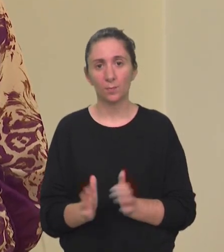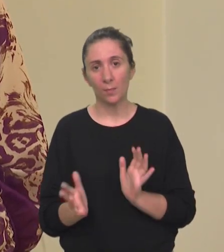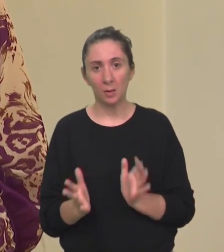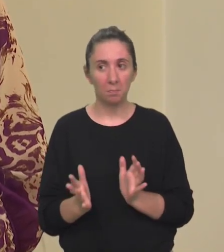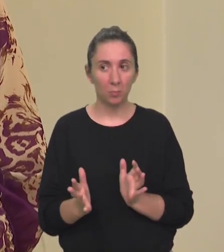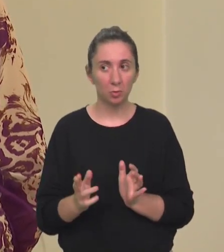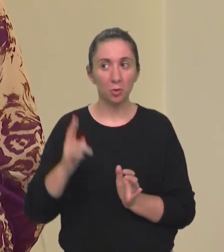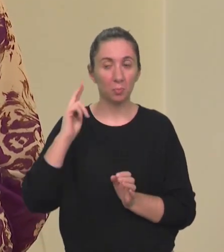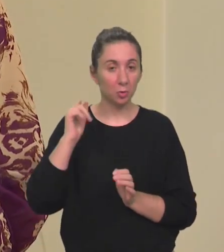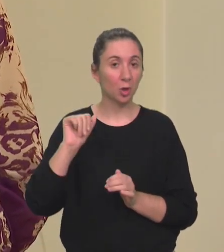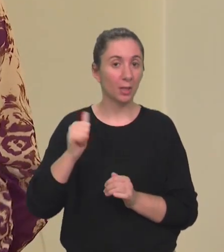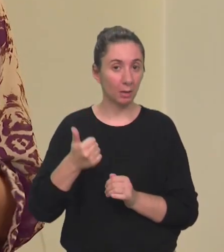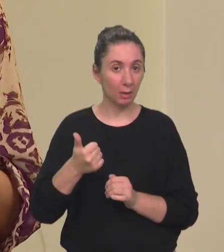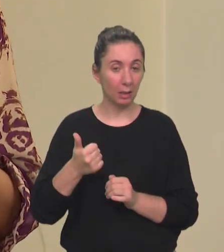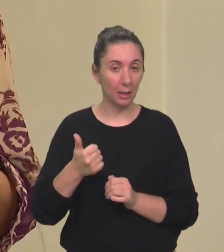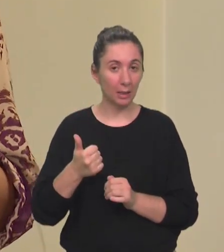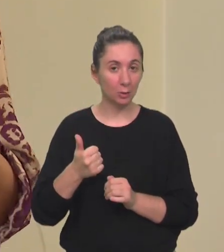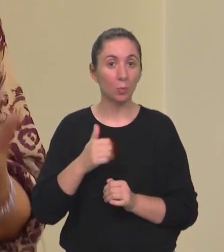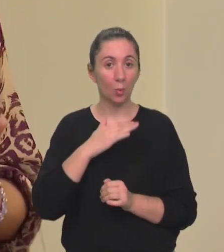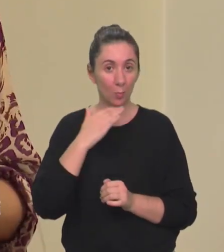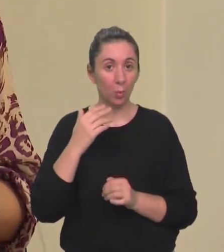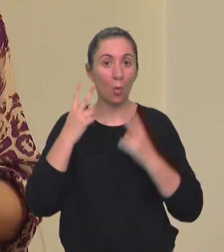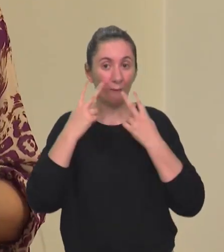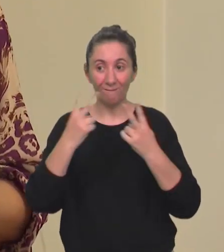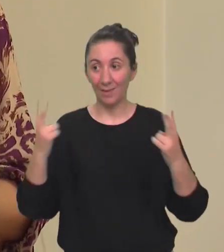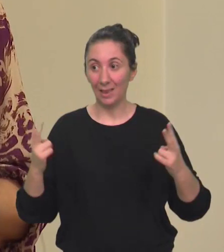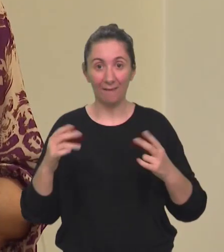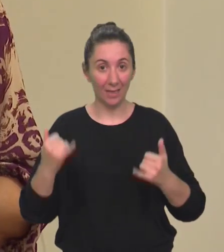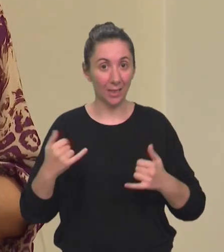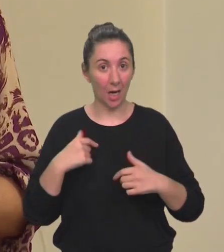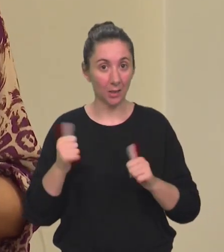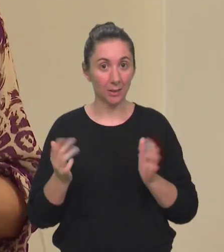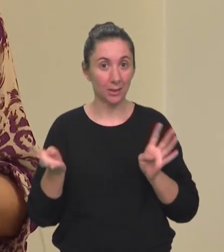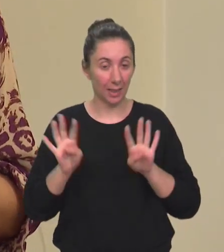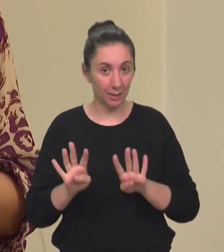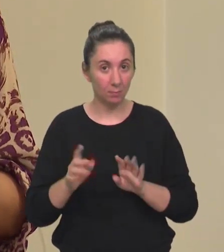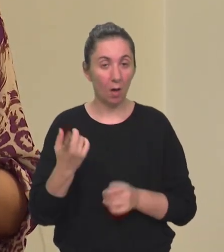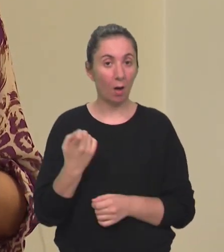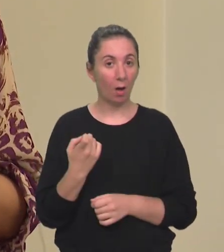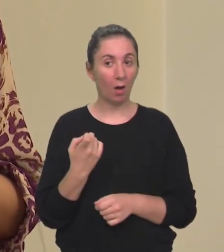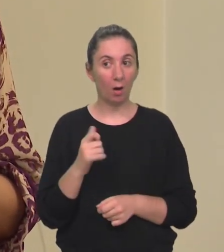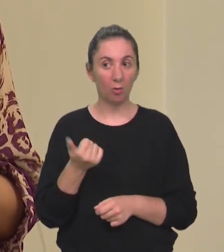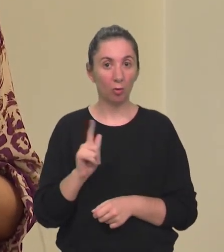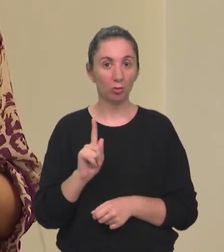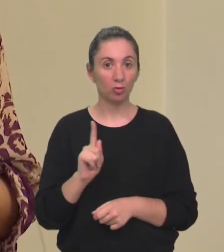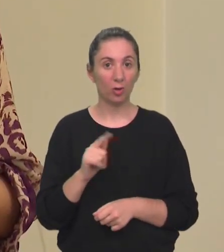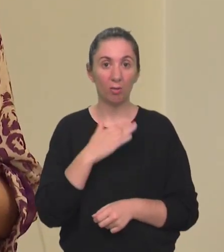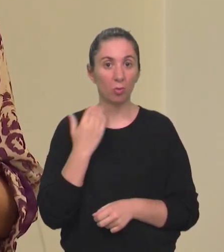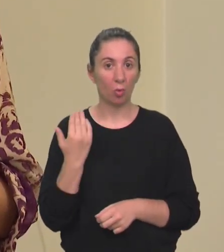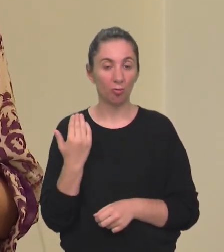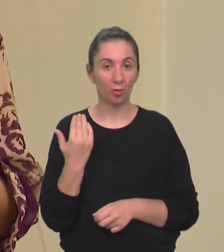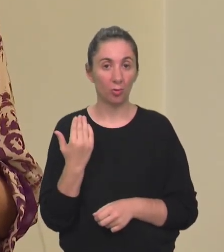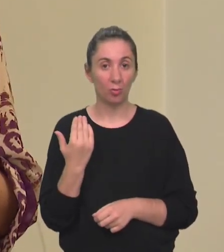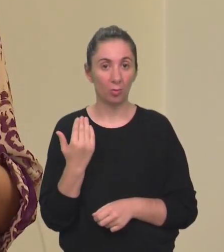Možda moguće je da jesu, da smo puno vidljiviji danas, ali još uvijek ne